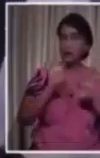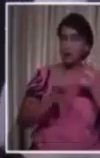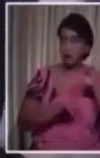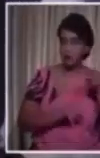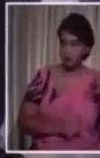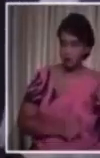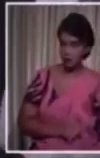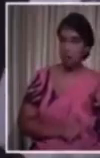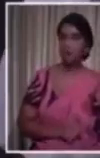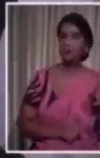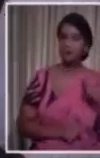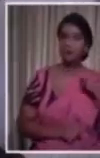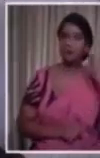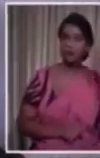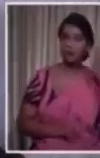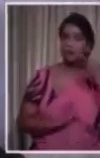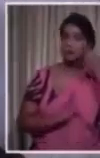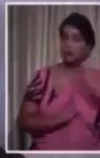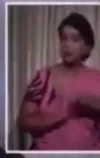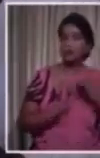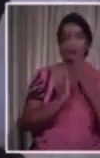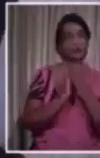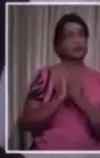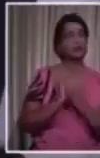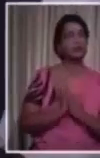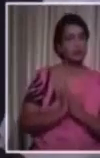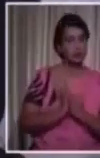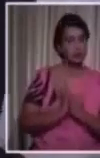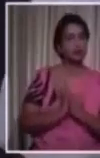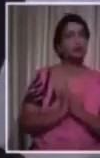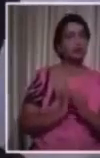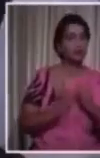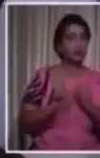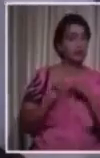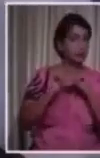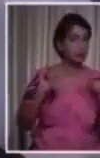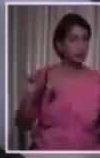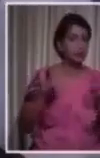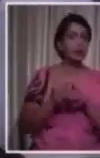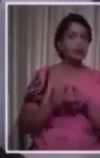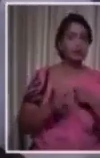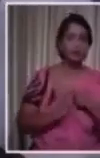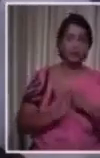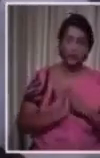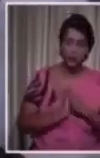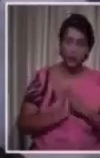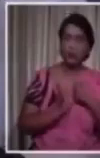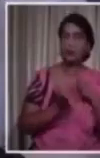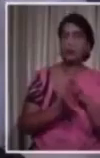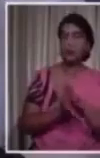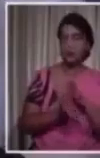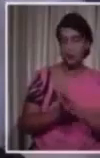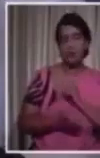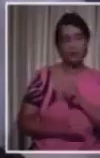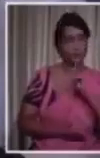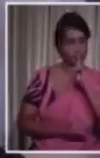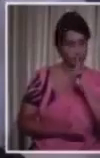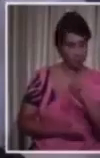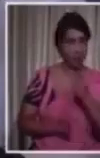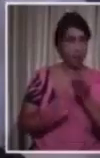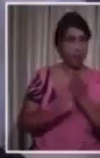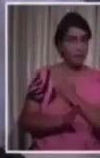ganeeme vishesha vidhividhana wagantiya yatate mama wagantiya prakarama ithama satutin idiripath karana